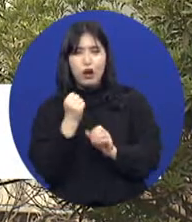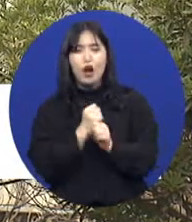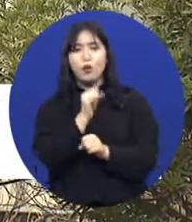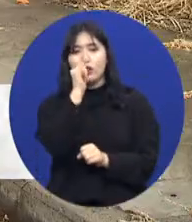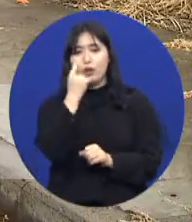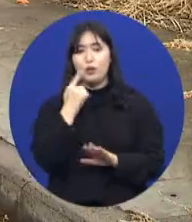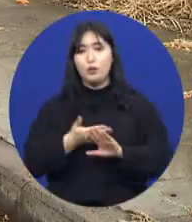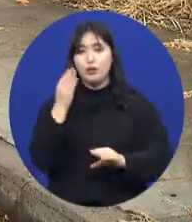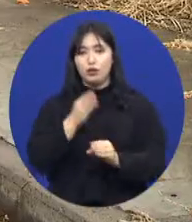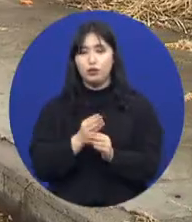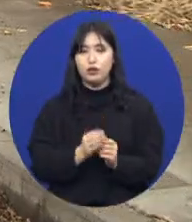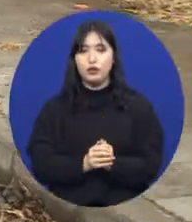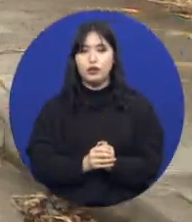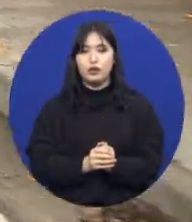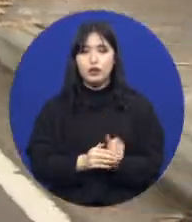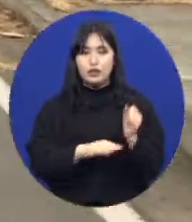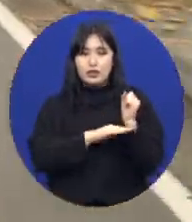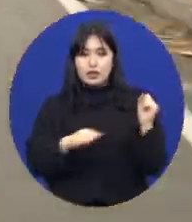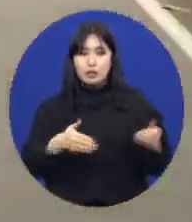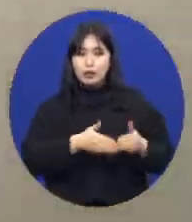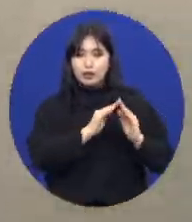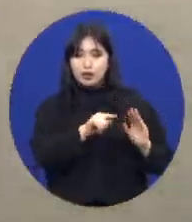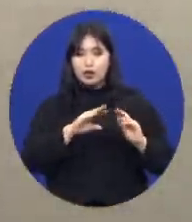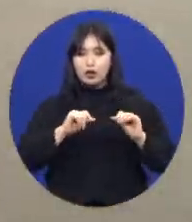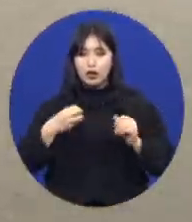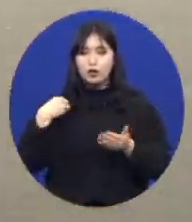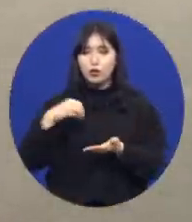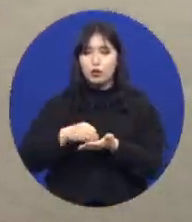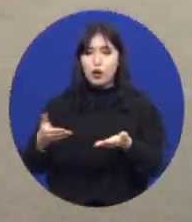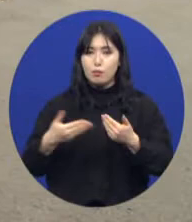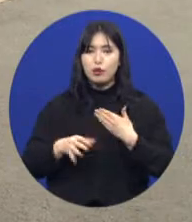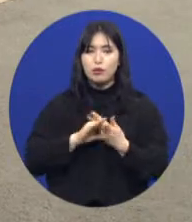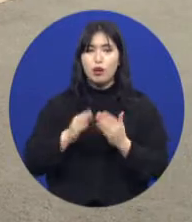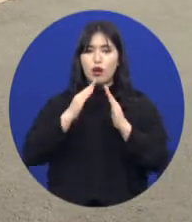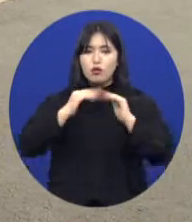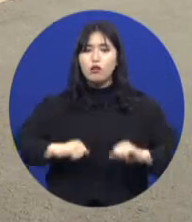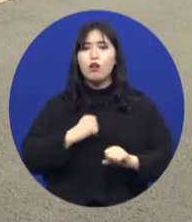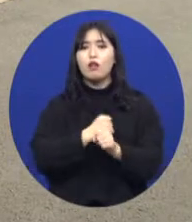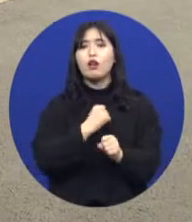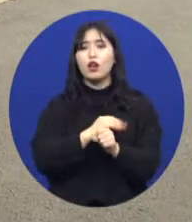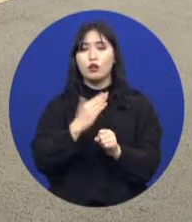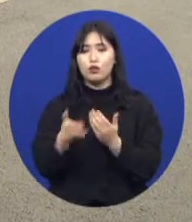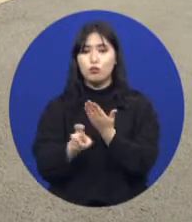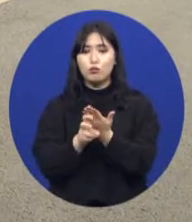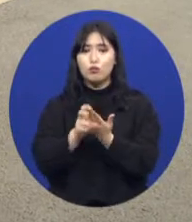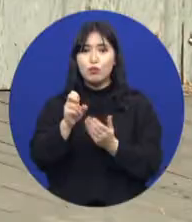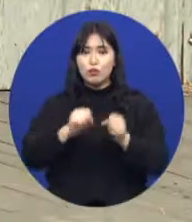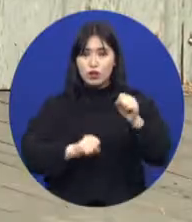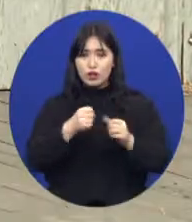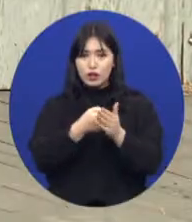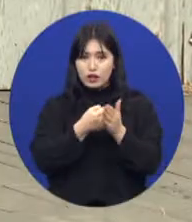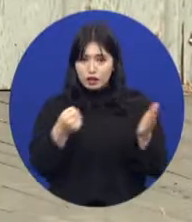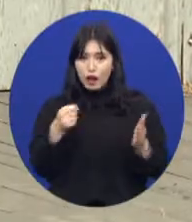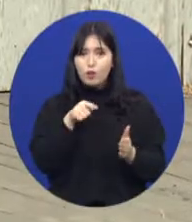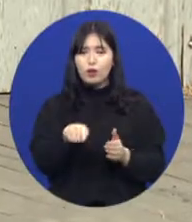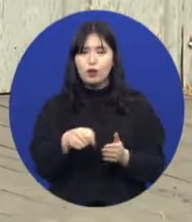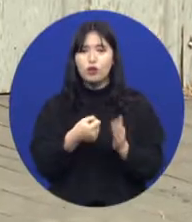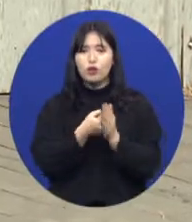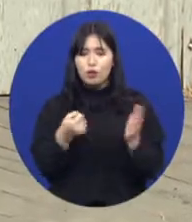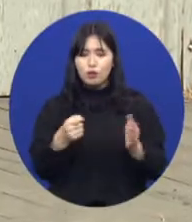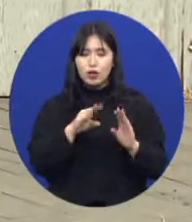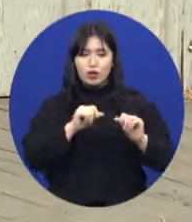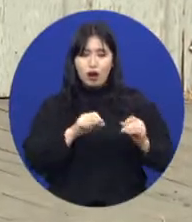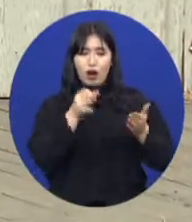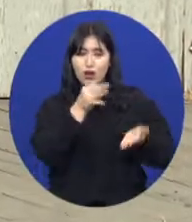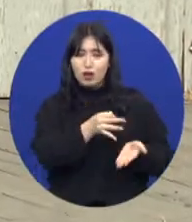있습니다. 기반시설은 땅을 돌려받으면 철거해야 하는 불법 시설물이기 때문에 이것 때문에